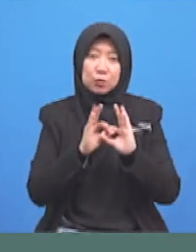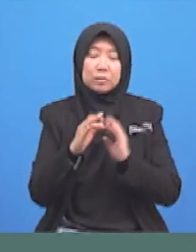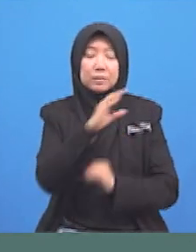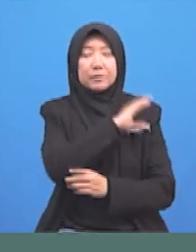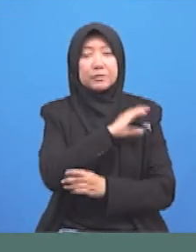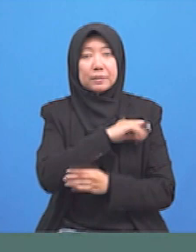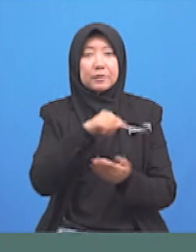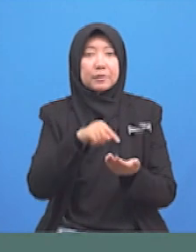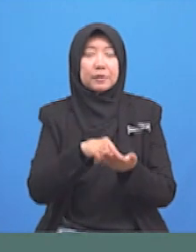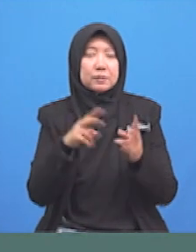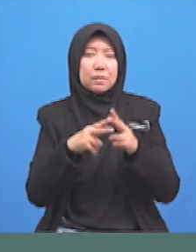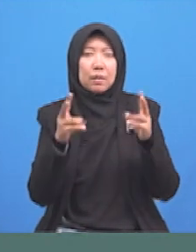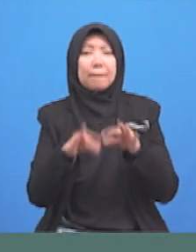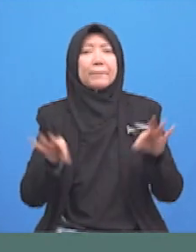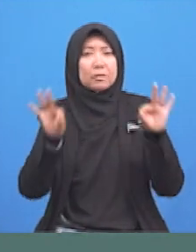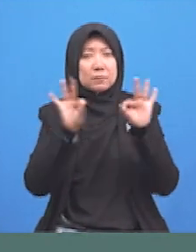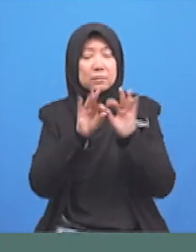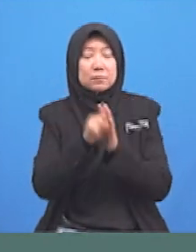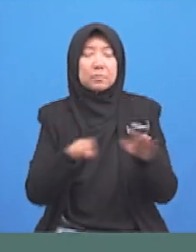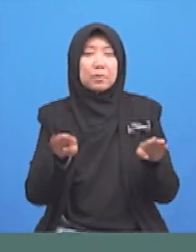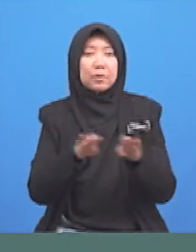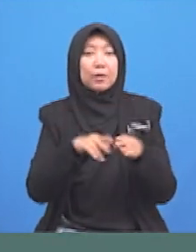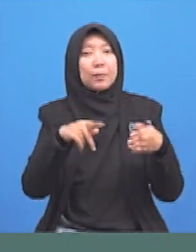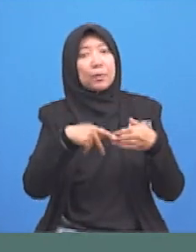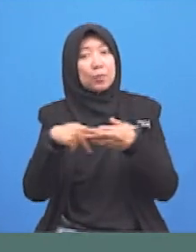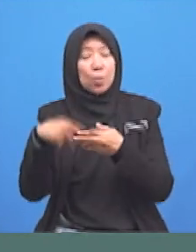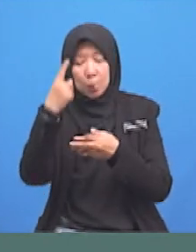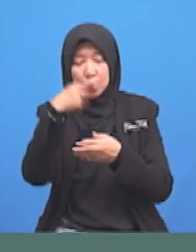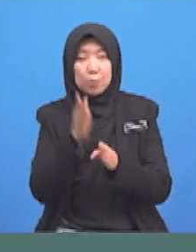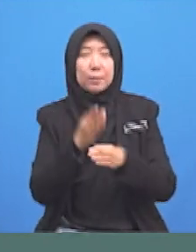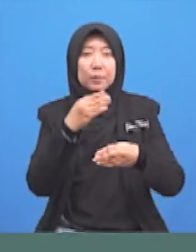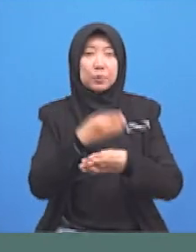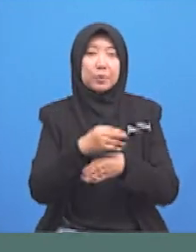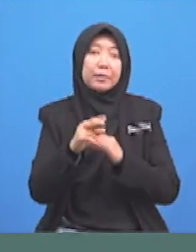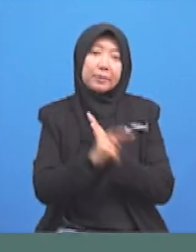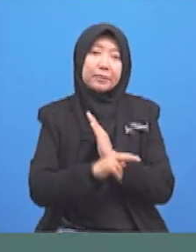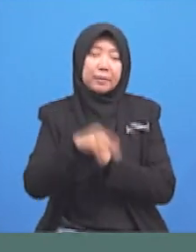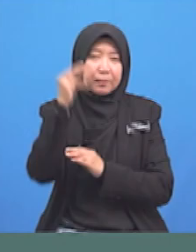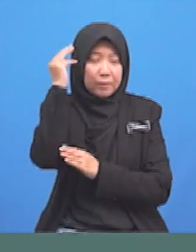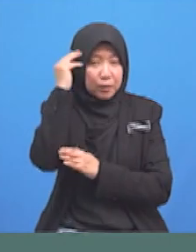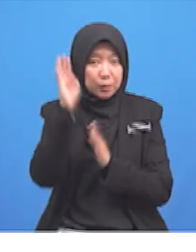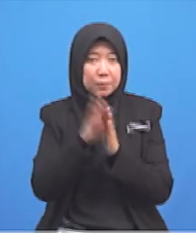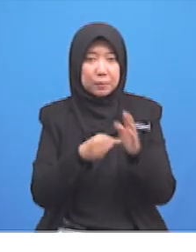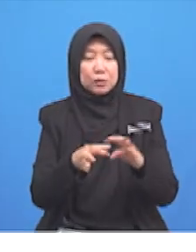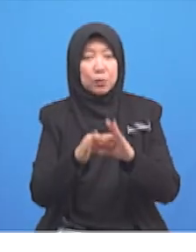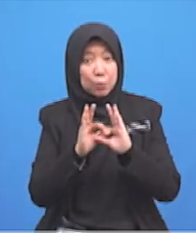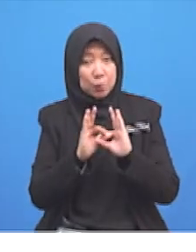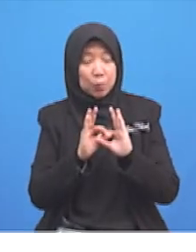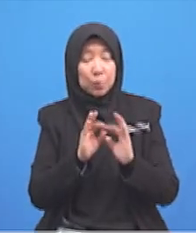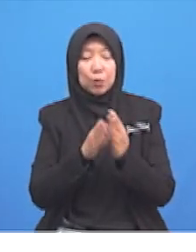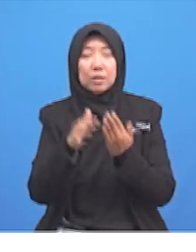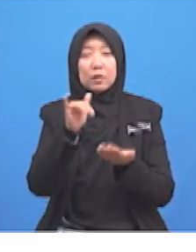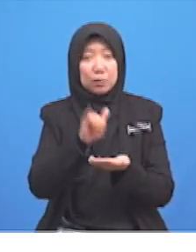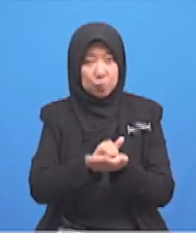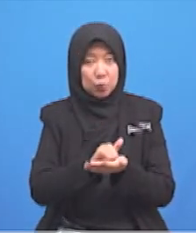ini sangat penting sebagai panduan untuk pembentukan negeri-negeri Melayu Bersekutu. Oleh